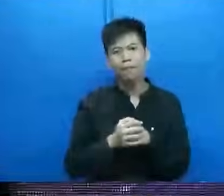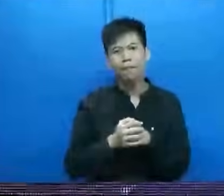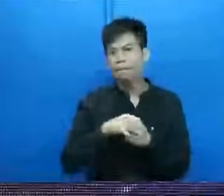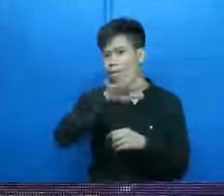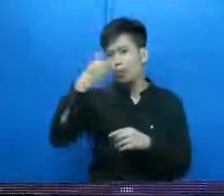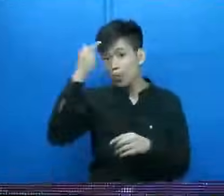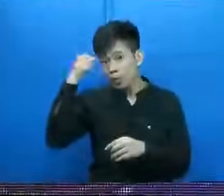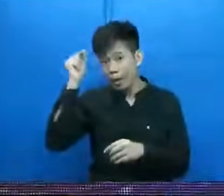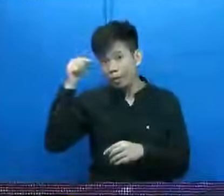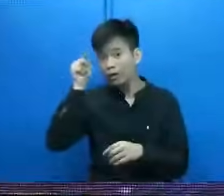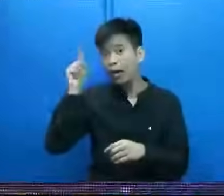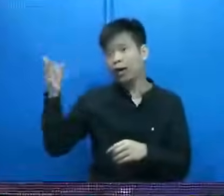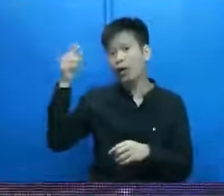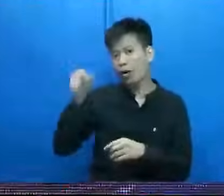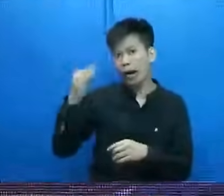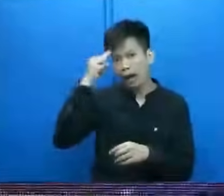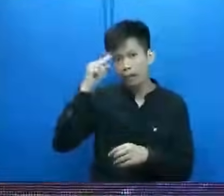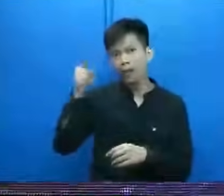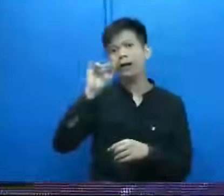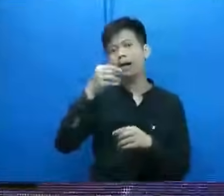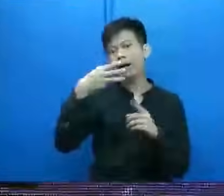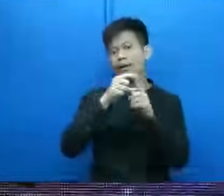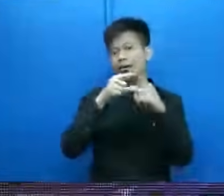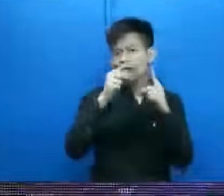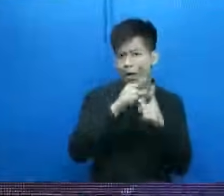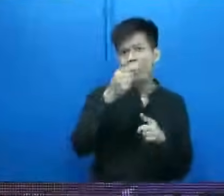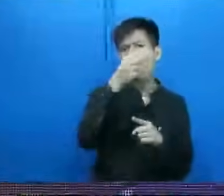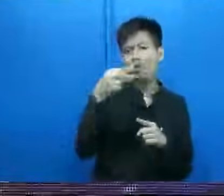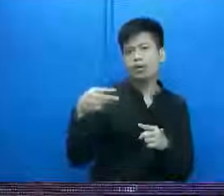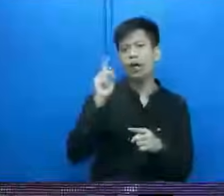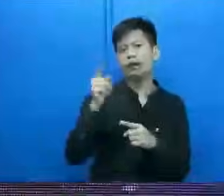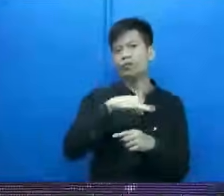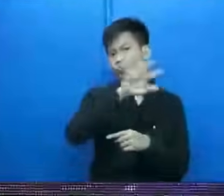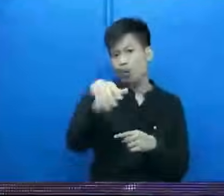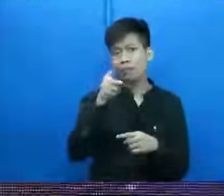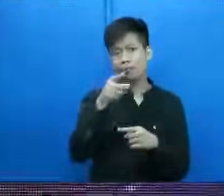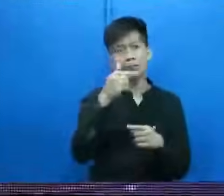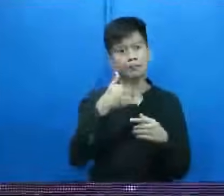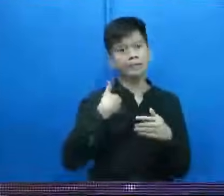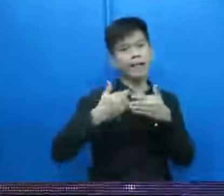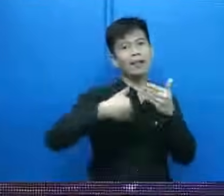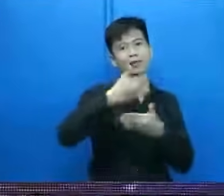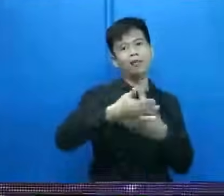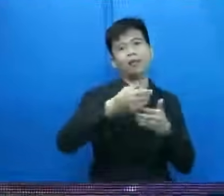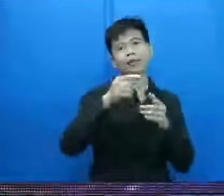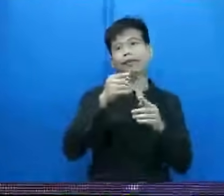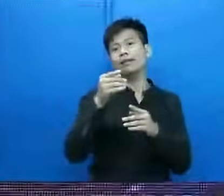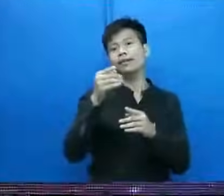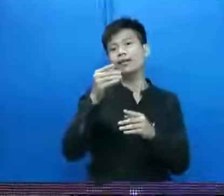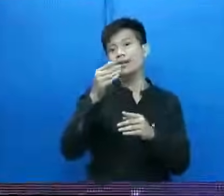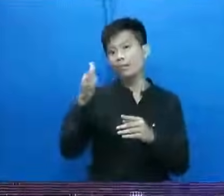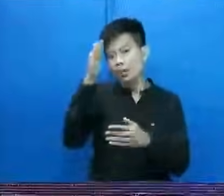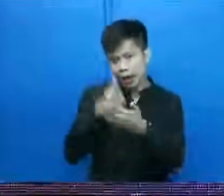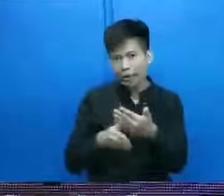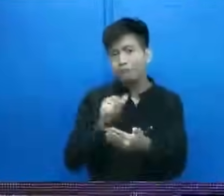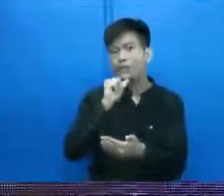situ, ada orang Saudi juga, ada orang Jeddah, ada orang Indonesianya, semua. Dan dari situ Anda bisa melanjutkan ke Timur Tengah. Sistemnya Timur Tengah. Siapa yang mau angkat